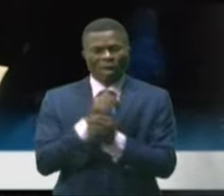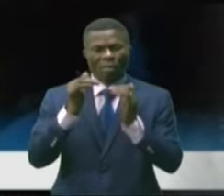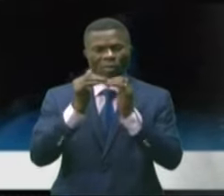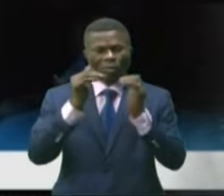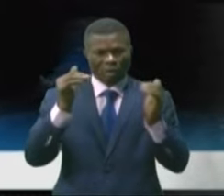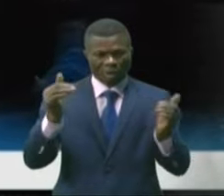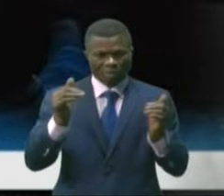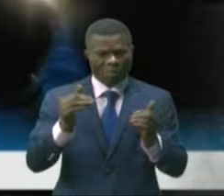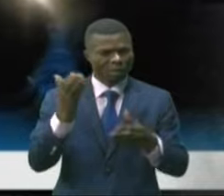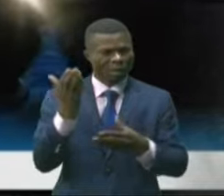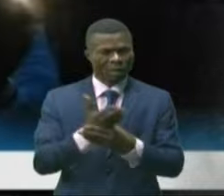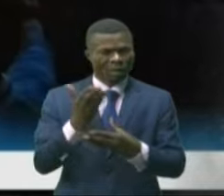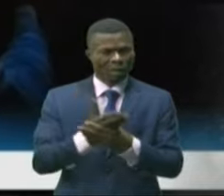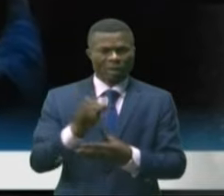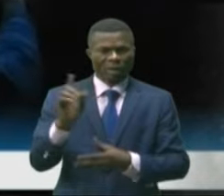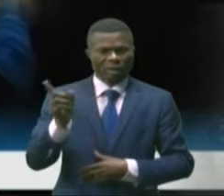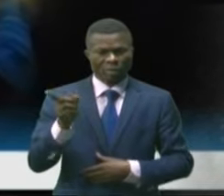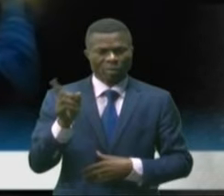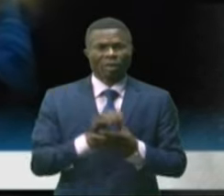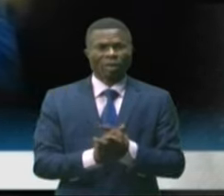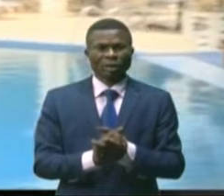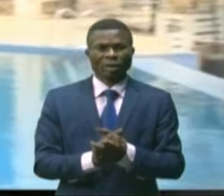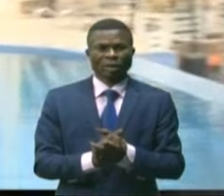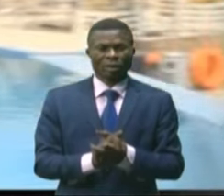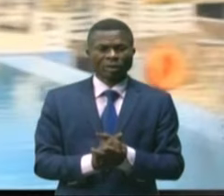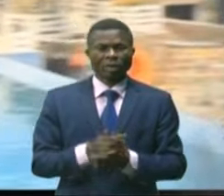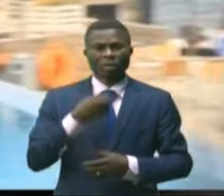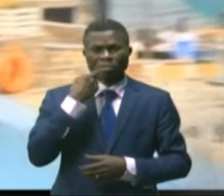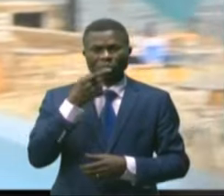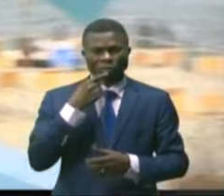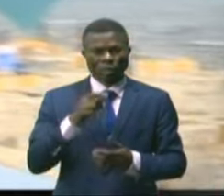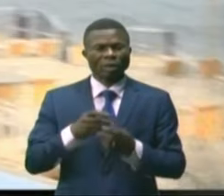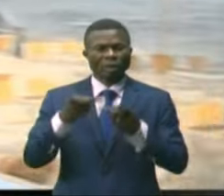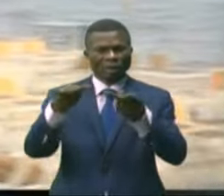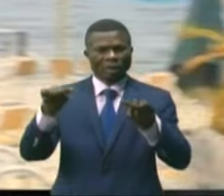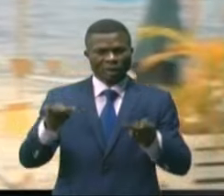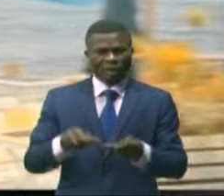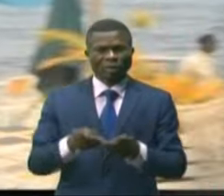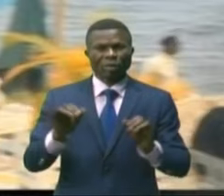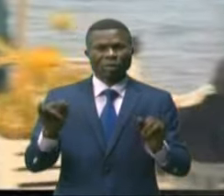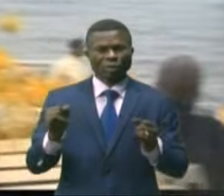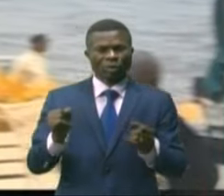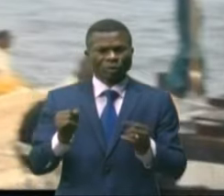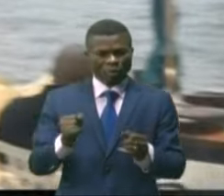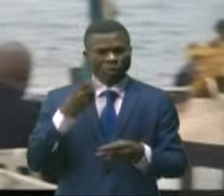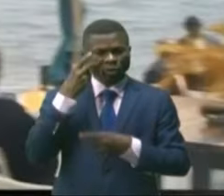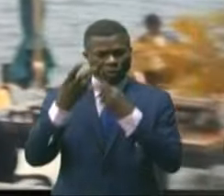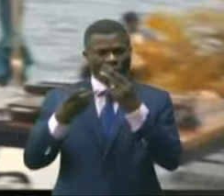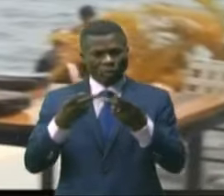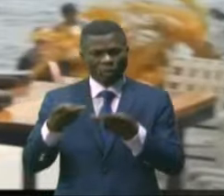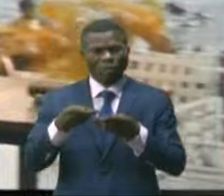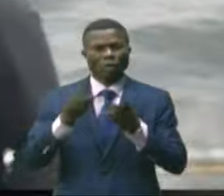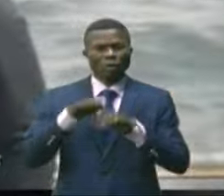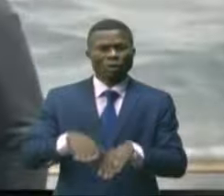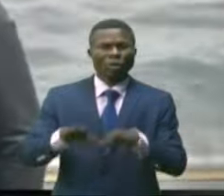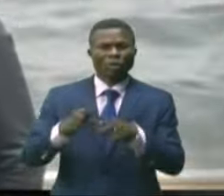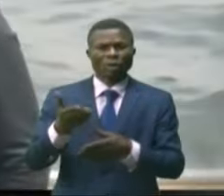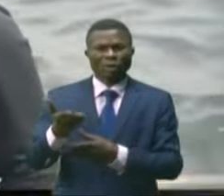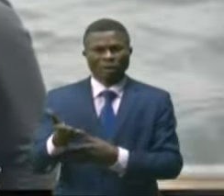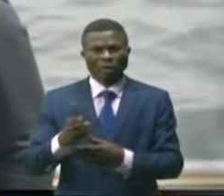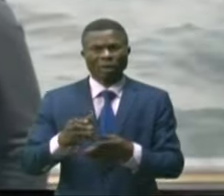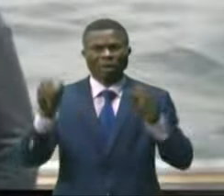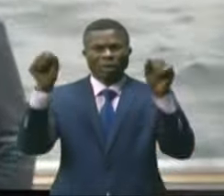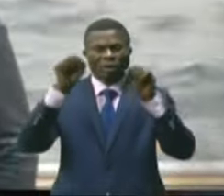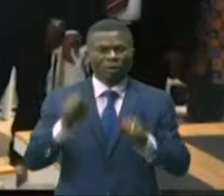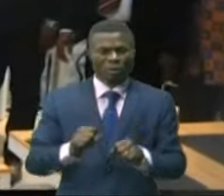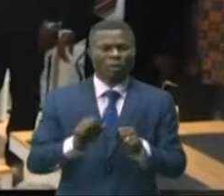de lancer sa mission d'itinérance dans les différentes entités où l'OGFREM se trouve, le PCA Amissima Koutano, assisté par